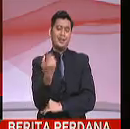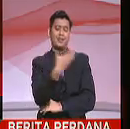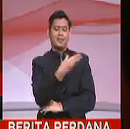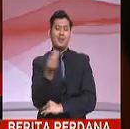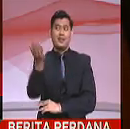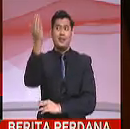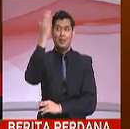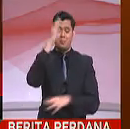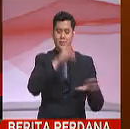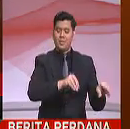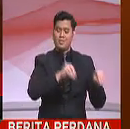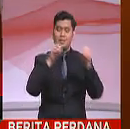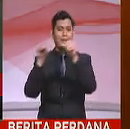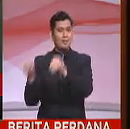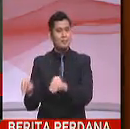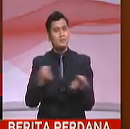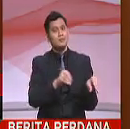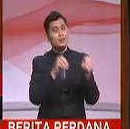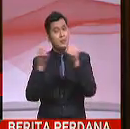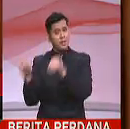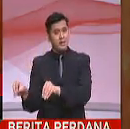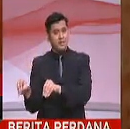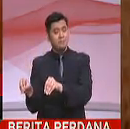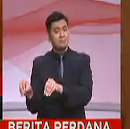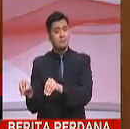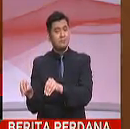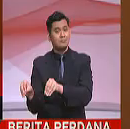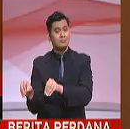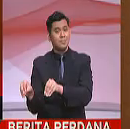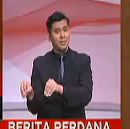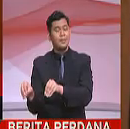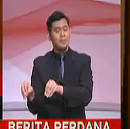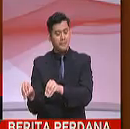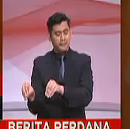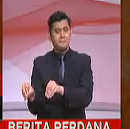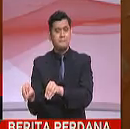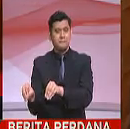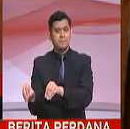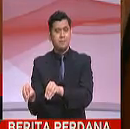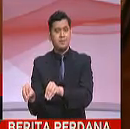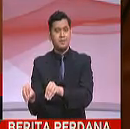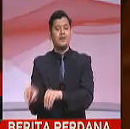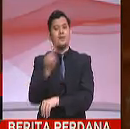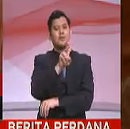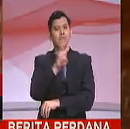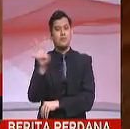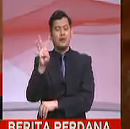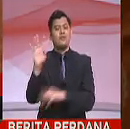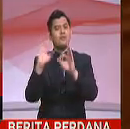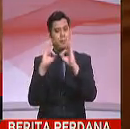perpindahan penduduk setempat yang mana yang terlalu kritikal ini dapat berpindah itu untuk 24 keluarga